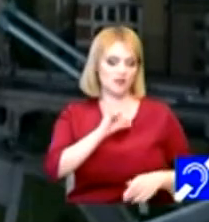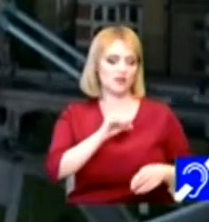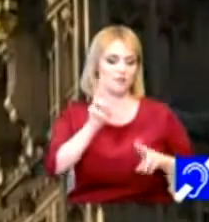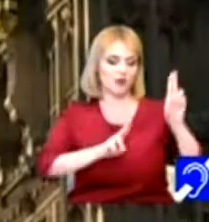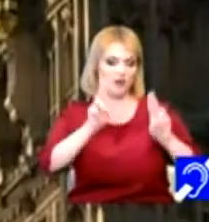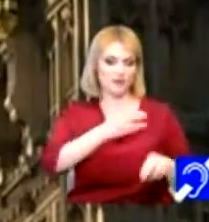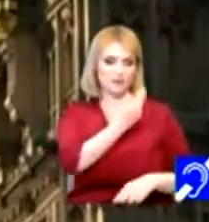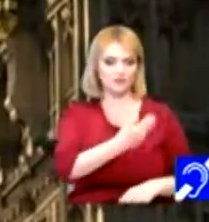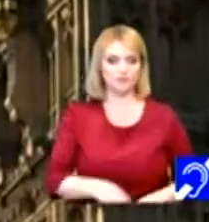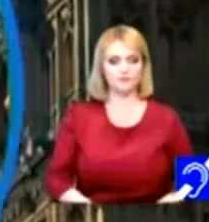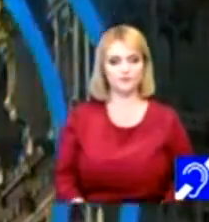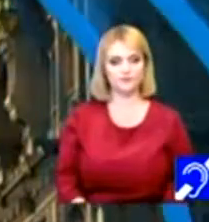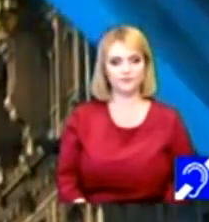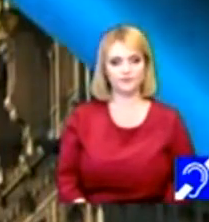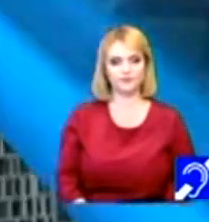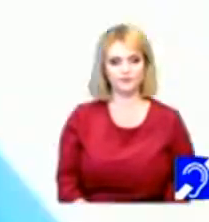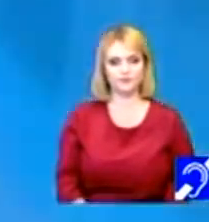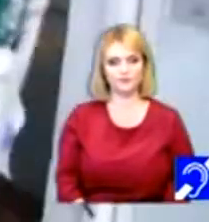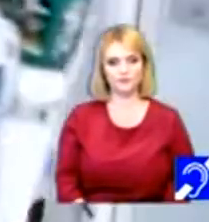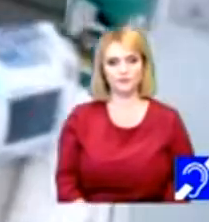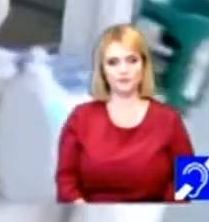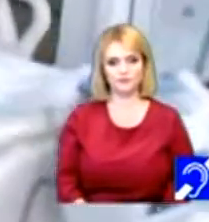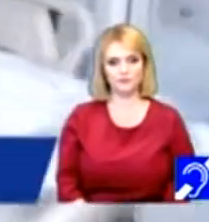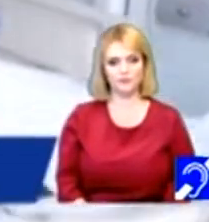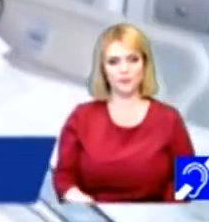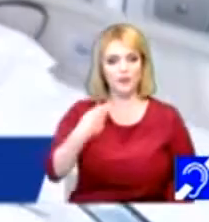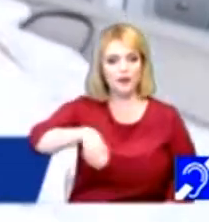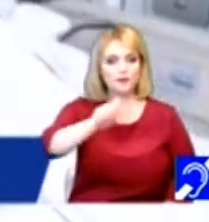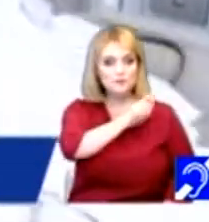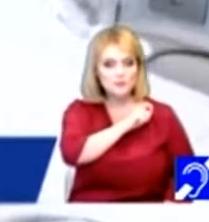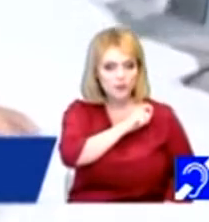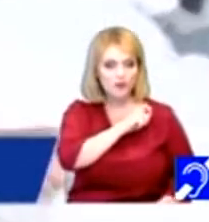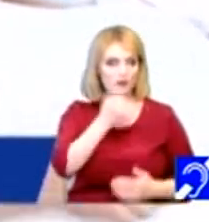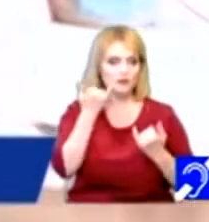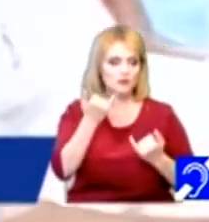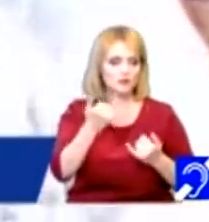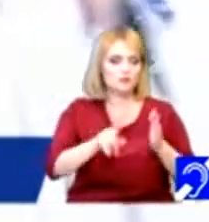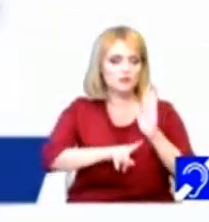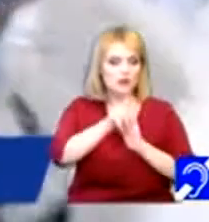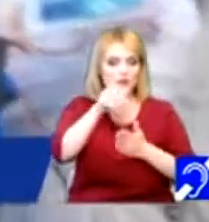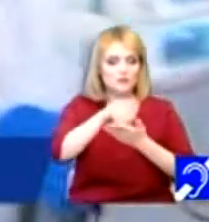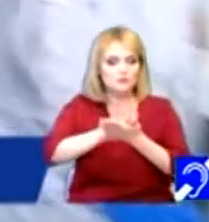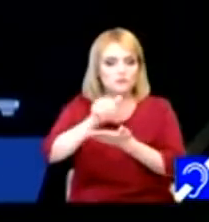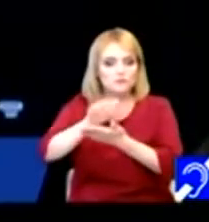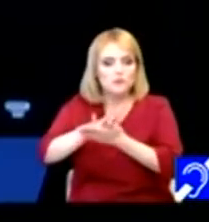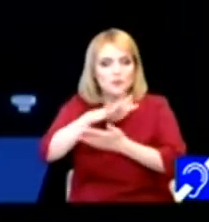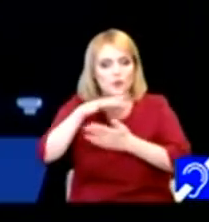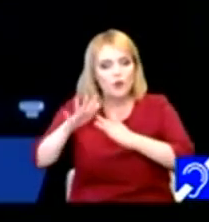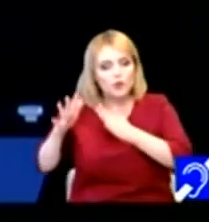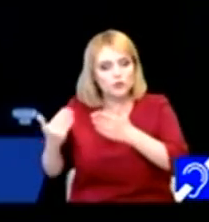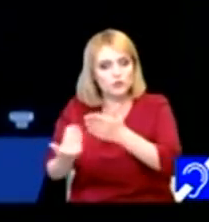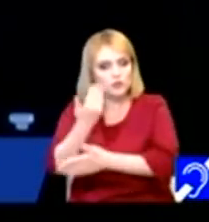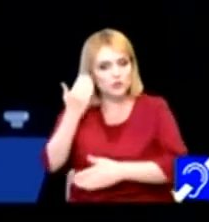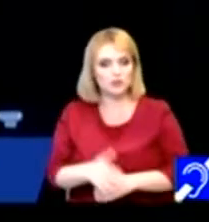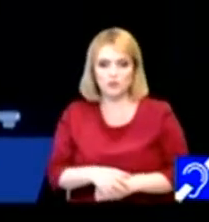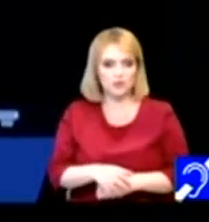partea britanicilor pe piața europeană. Spania trece prin al doilea val al epidemiei de COVID-19, care ar putea ajunge